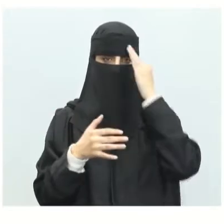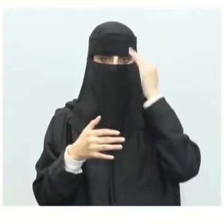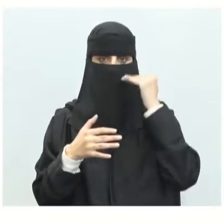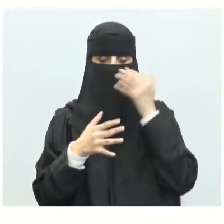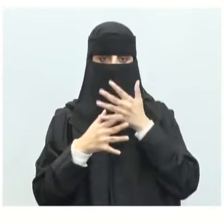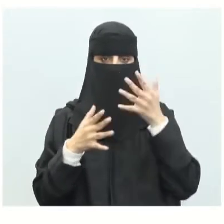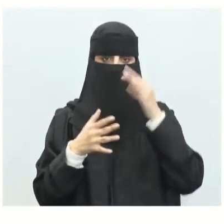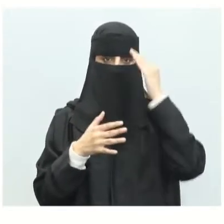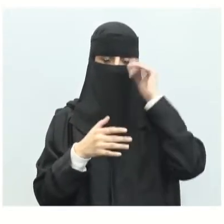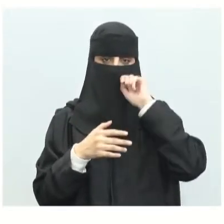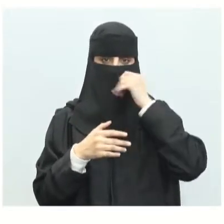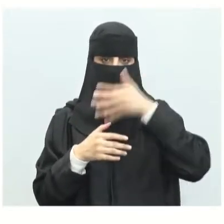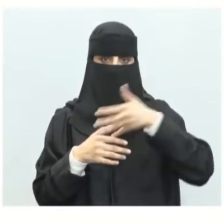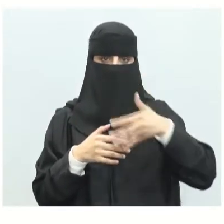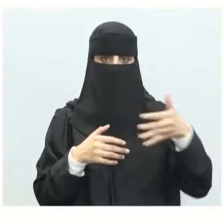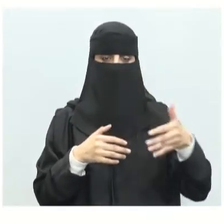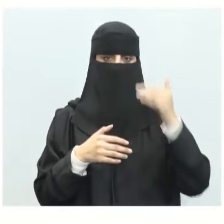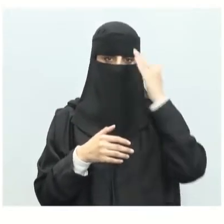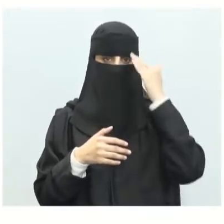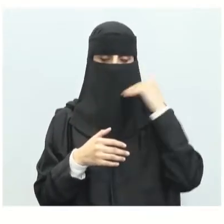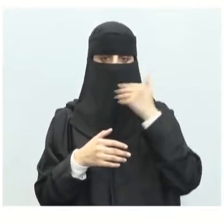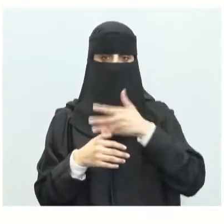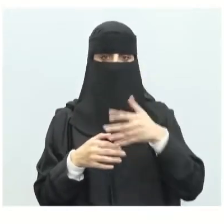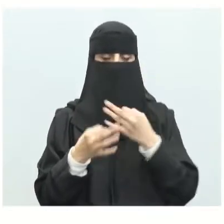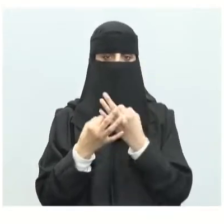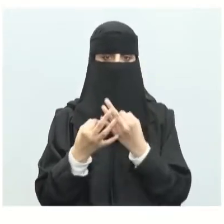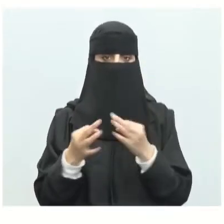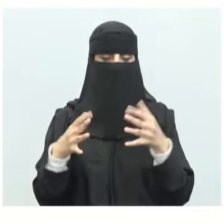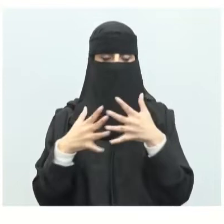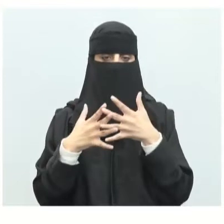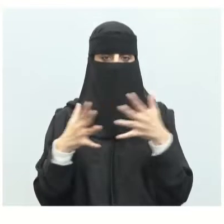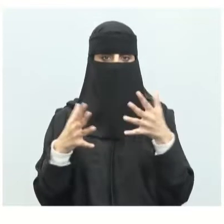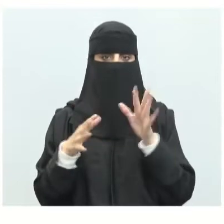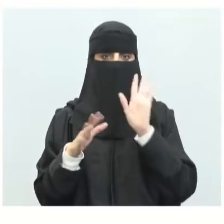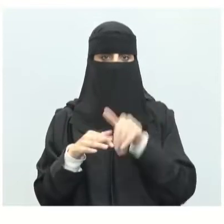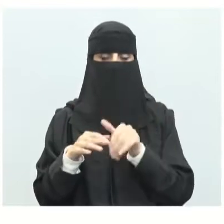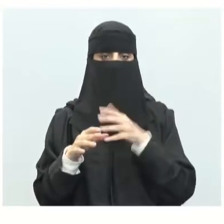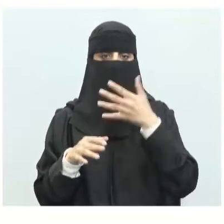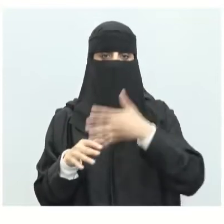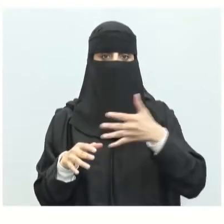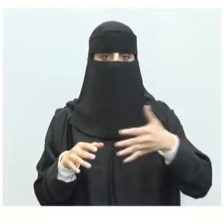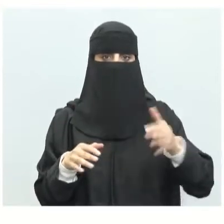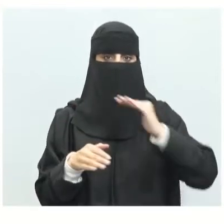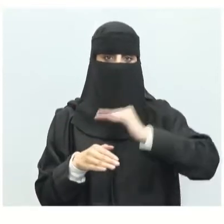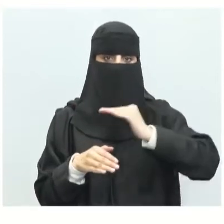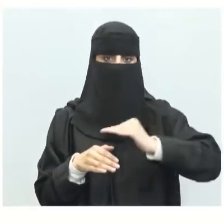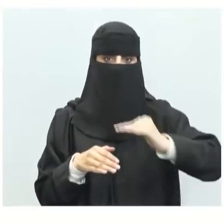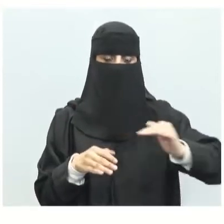وفتيان وفتيات بل كان هناك اطفال صغار